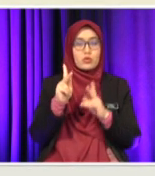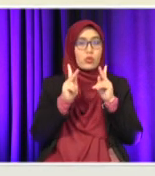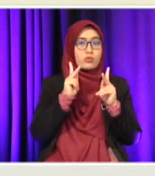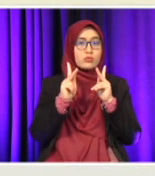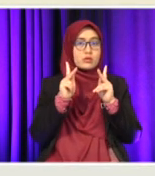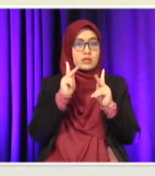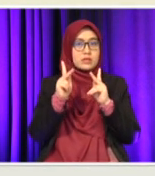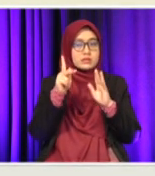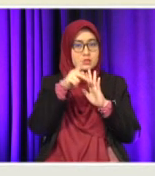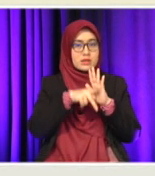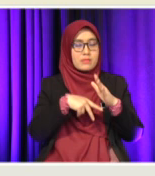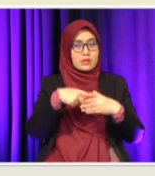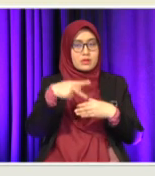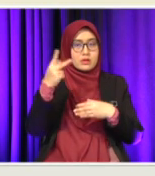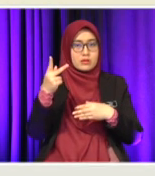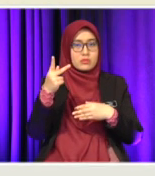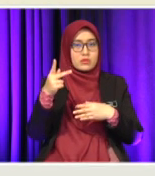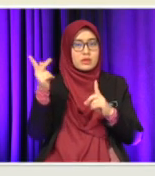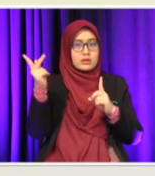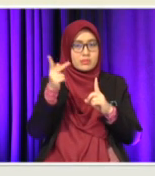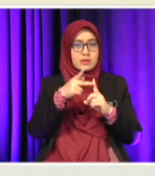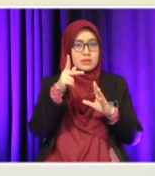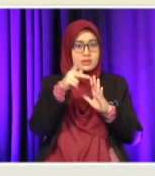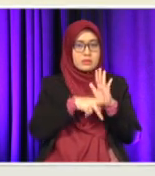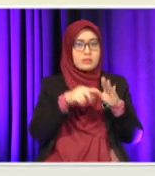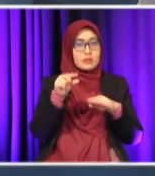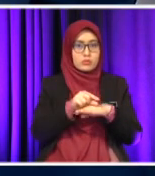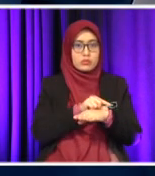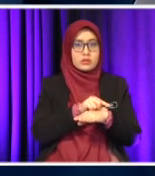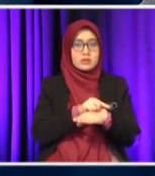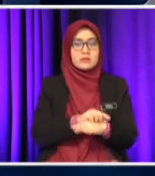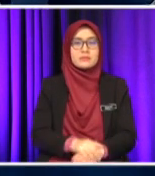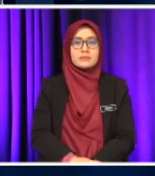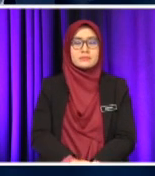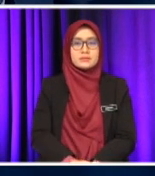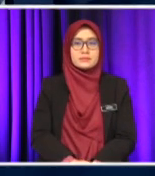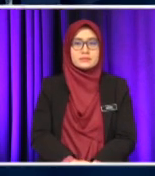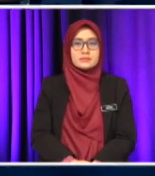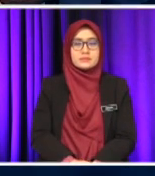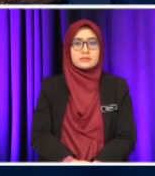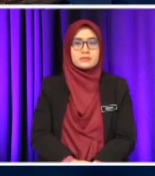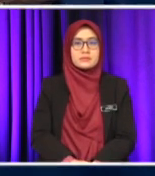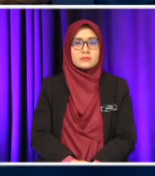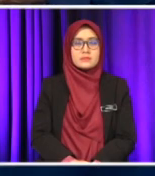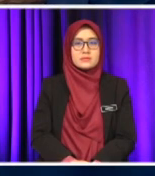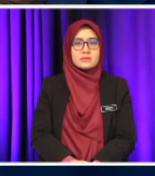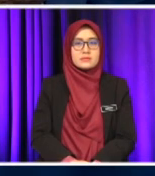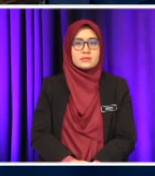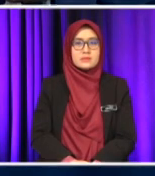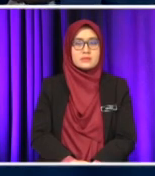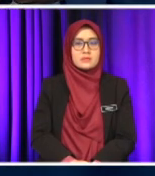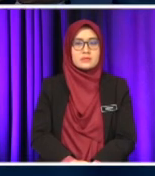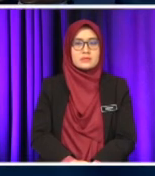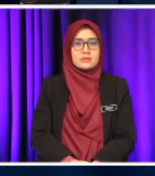penting baca Almas Bu tadi tentang dinamo kan ini sangat penting untuk ini penjelmaan